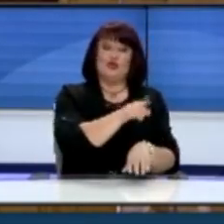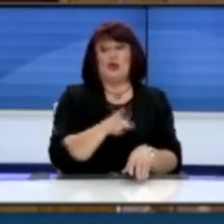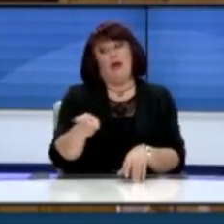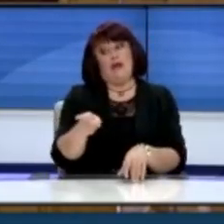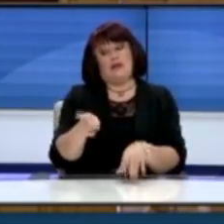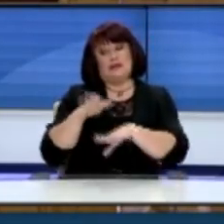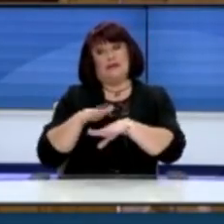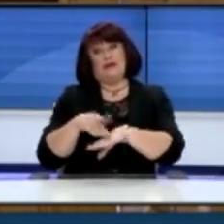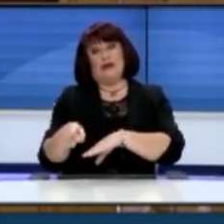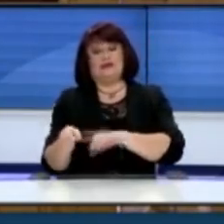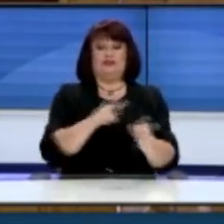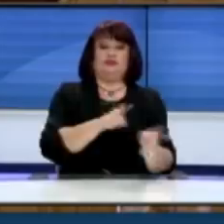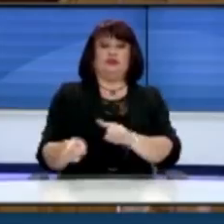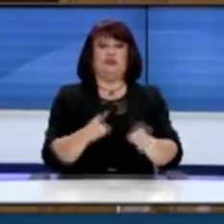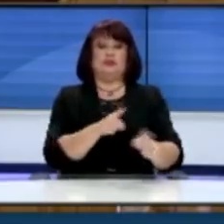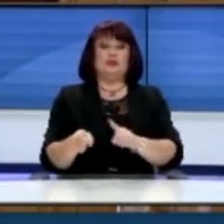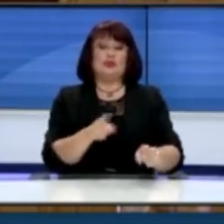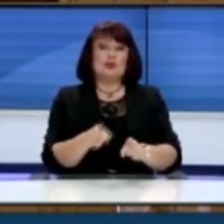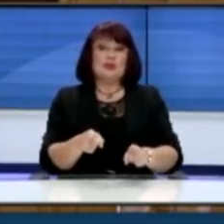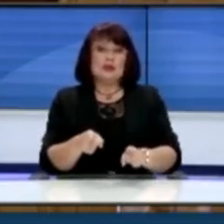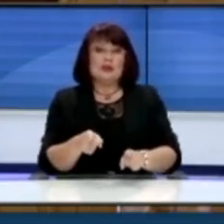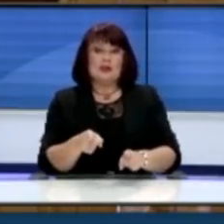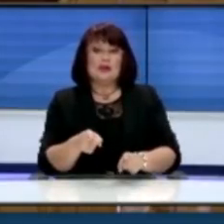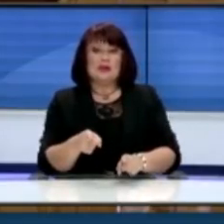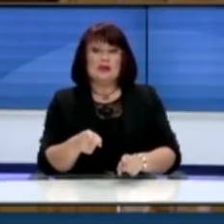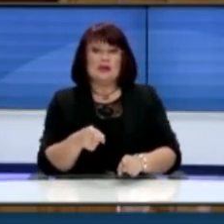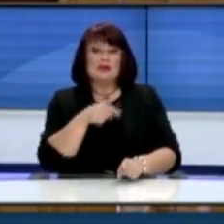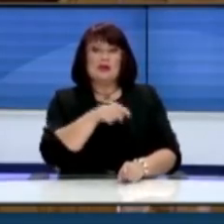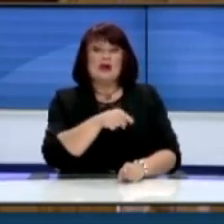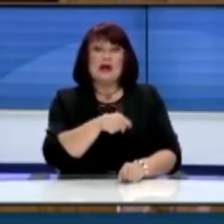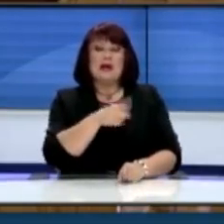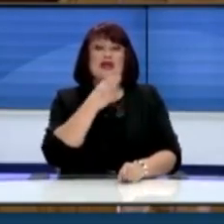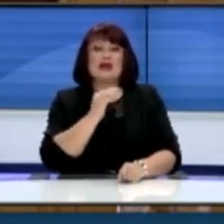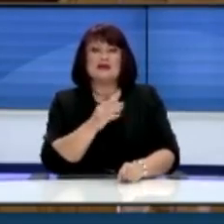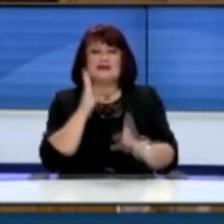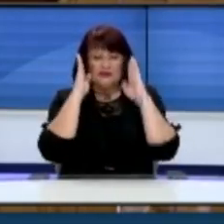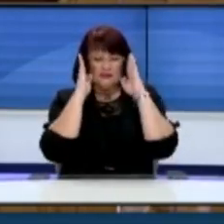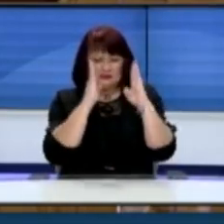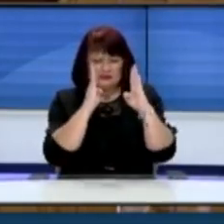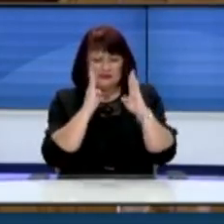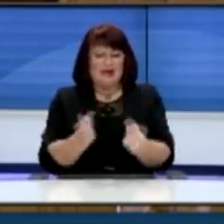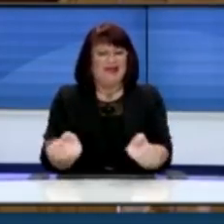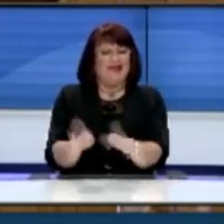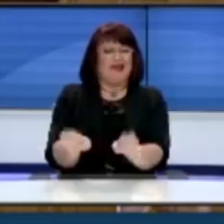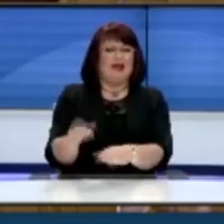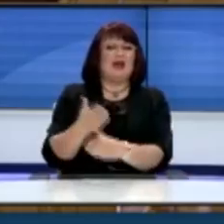άλλον, να δείχνετε το δέντρο για να κρύψετε όμως το δάσος και να καίγεται έτσι το